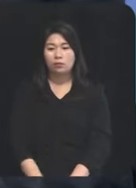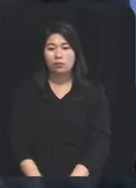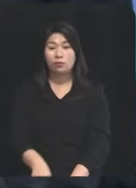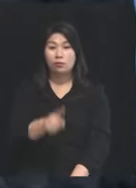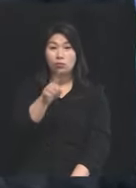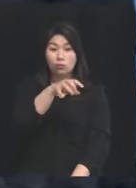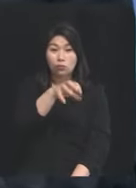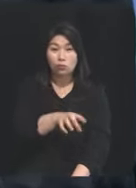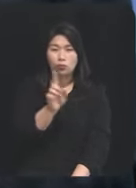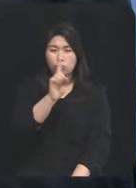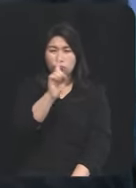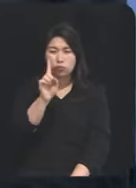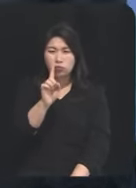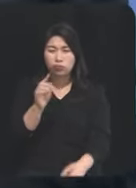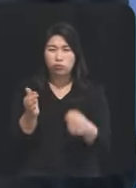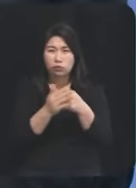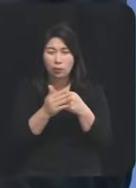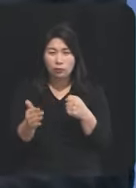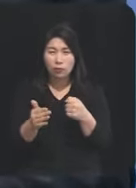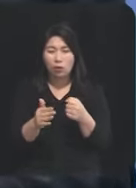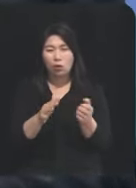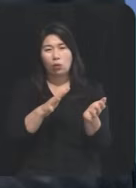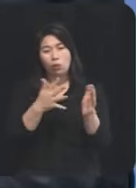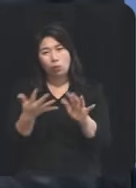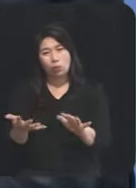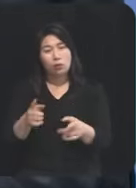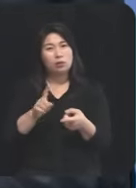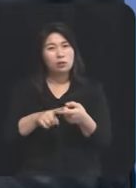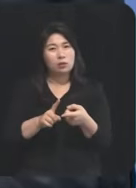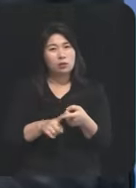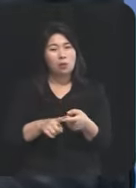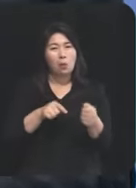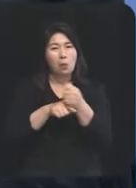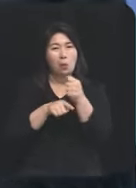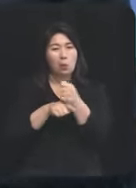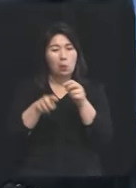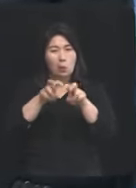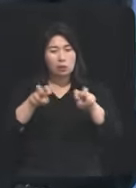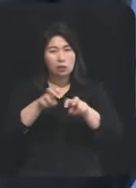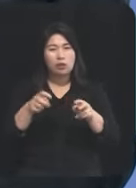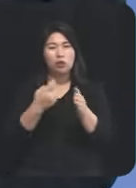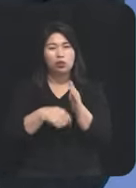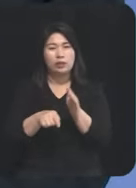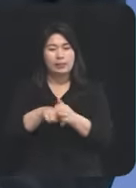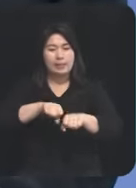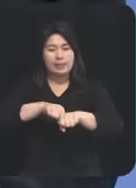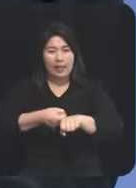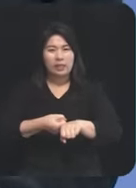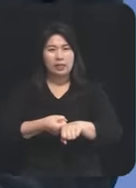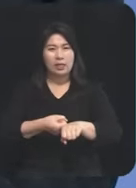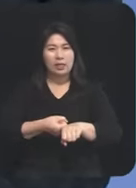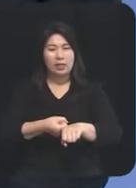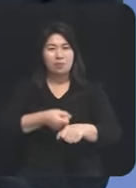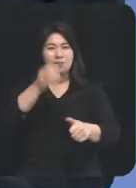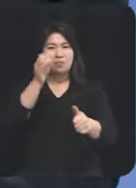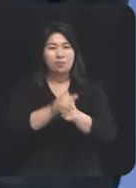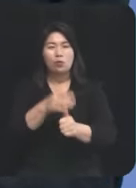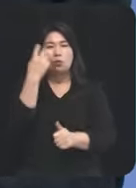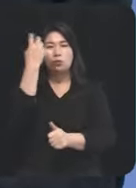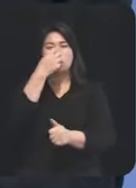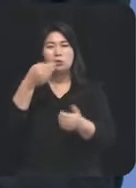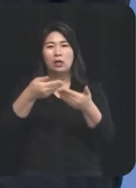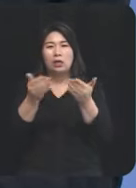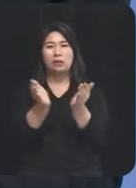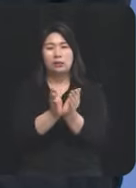어디서 무엇 때문에 누구에 의해서 돌아가셨는가를 밝히려면 강제성이 부여된 조사 권한이